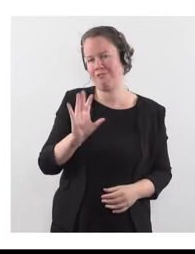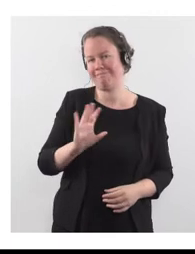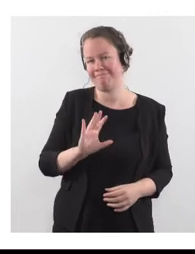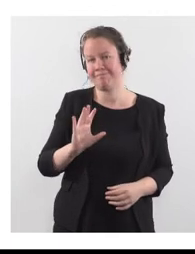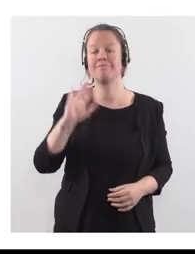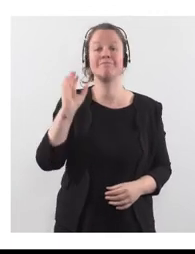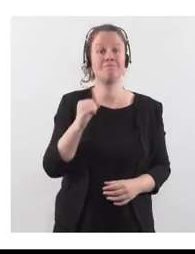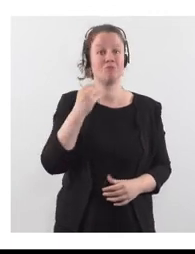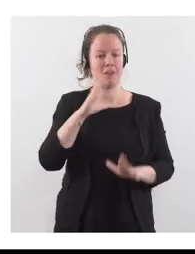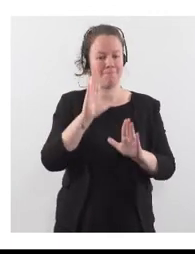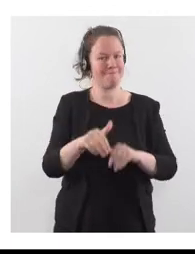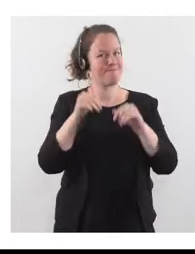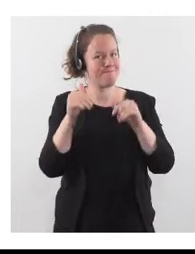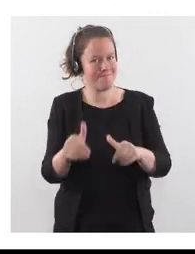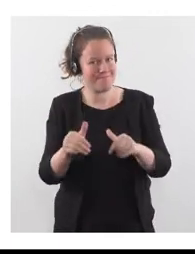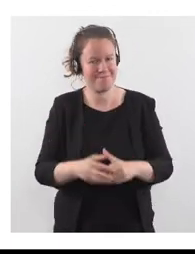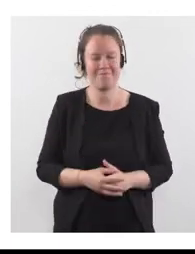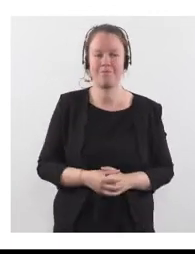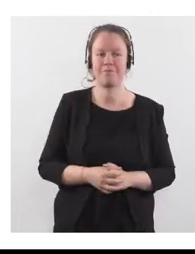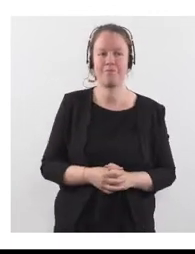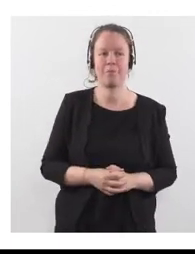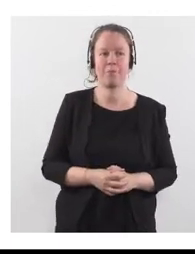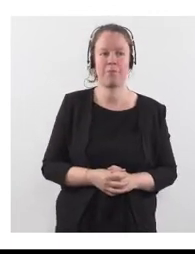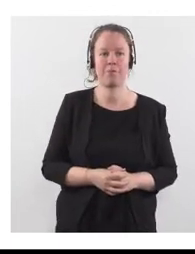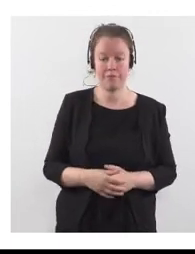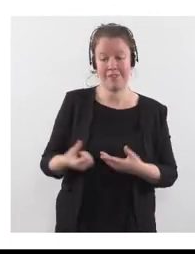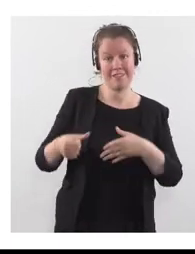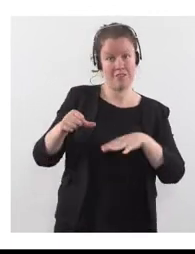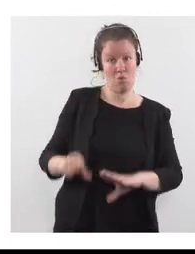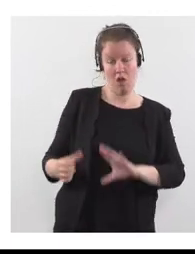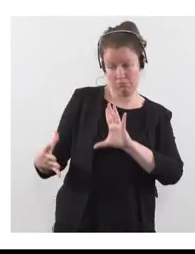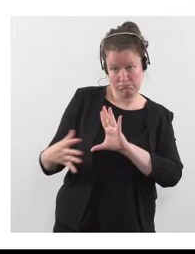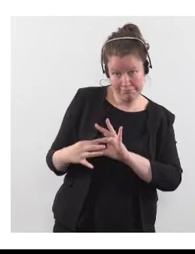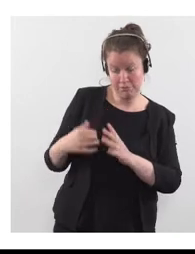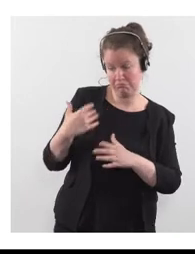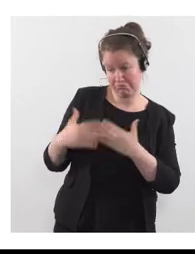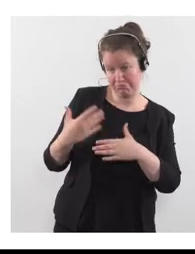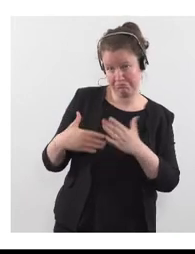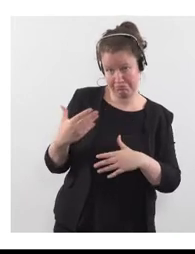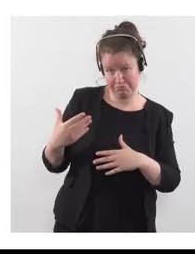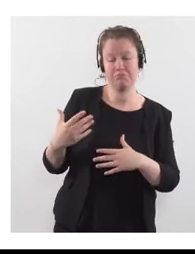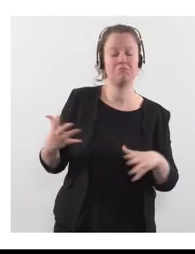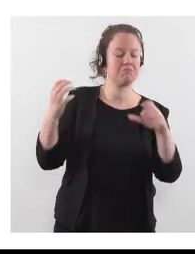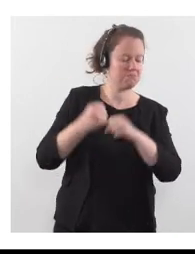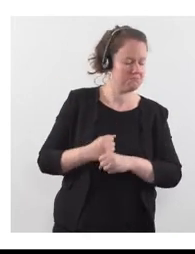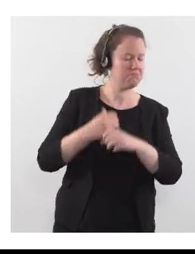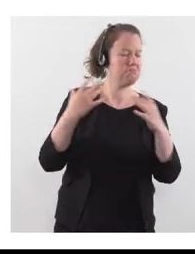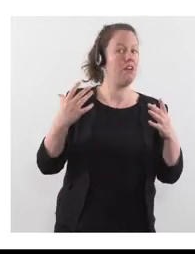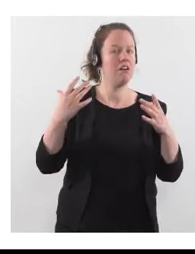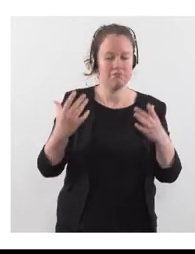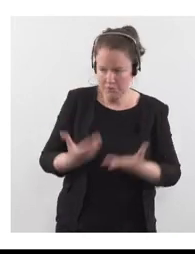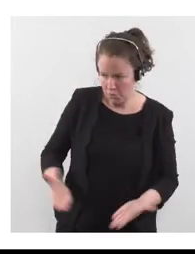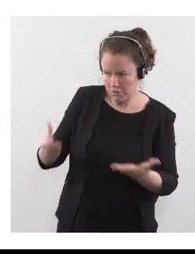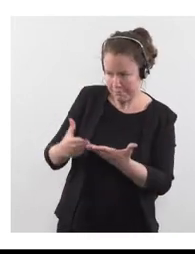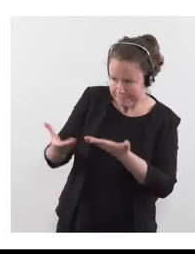Donc, nous avons continué à travailler et au bout des 6 mois, nous avons revu la situation. La situation est